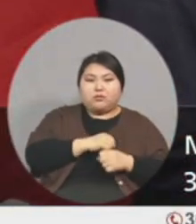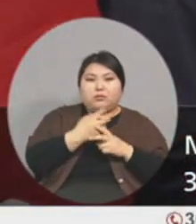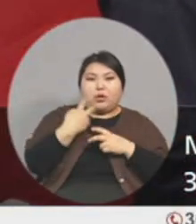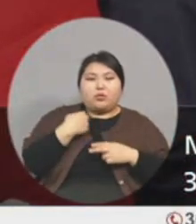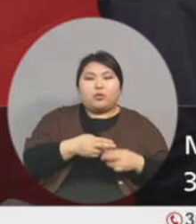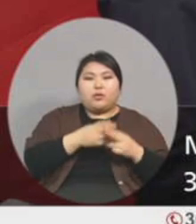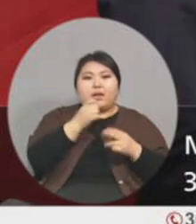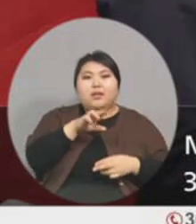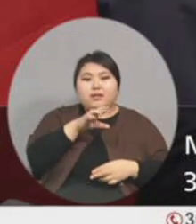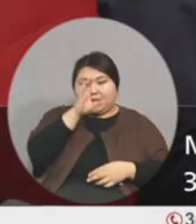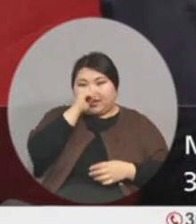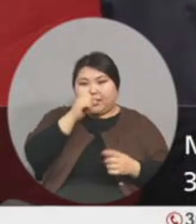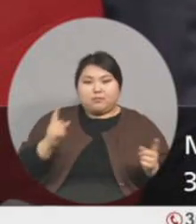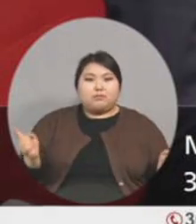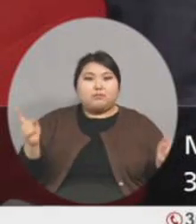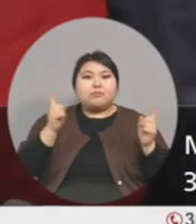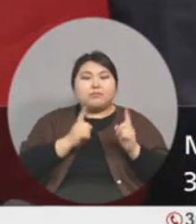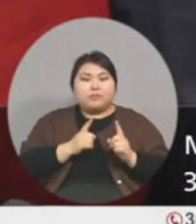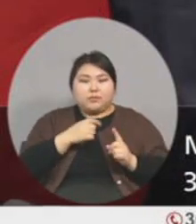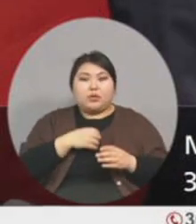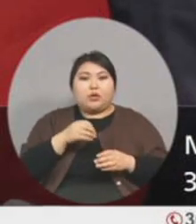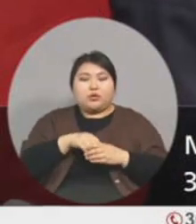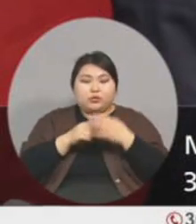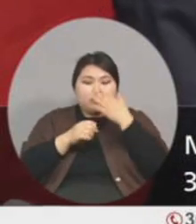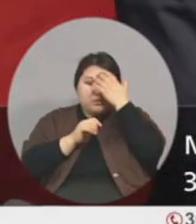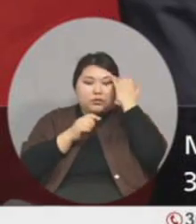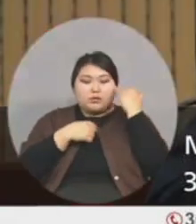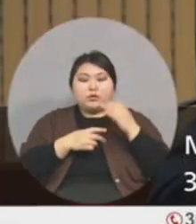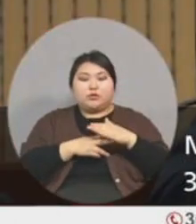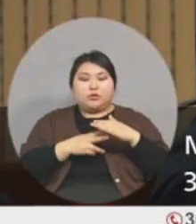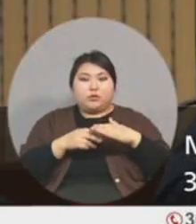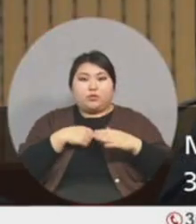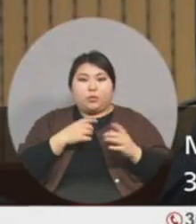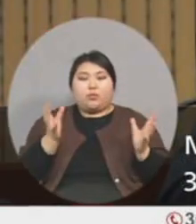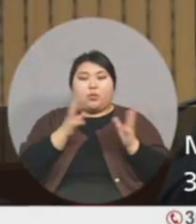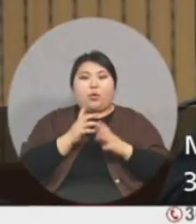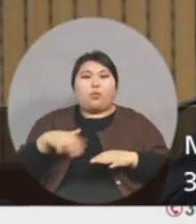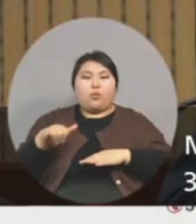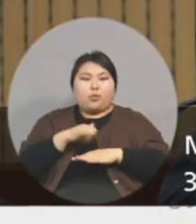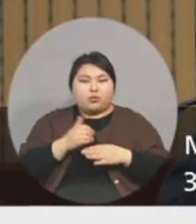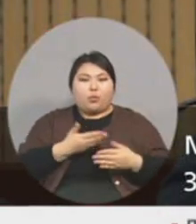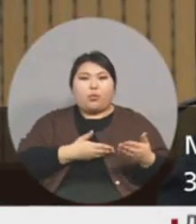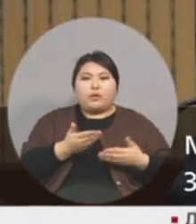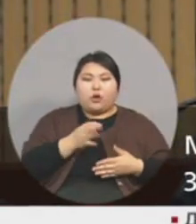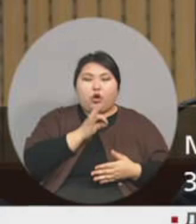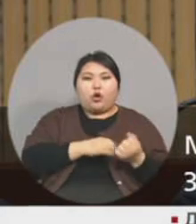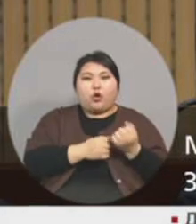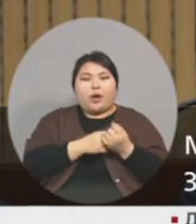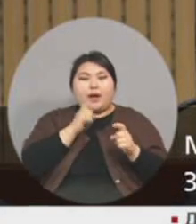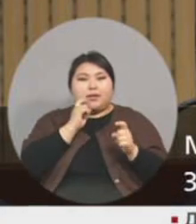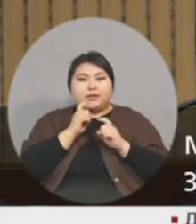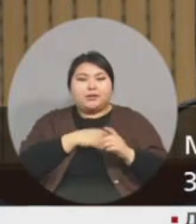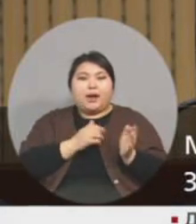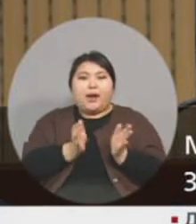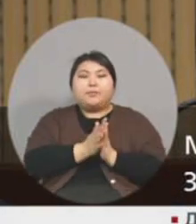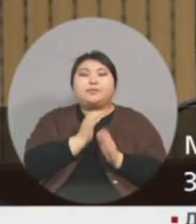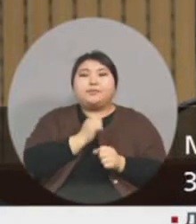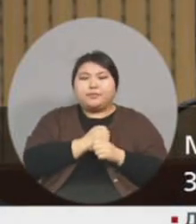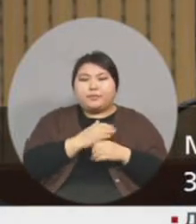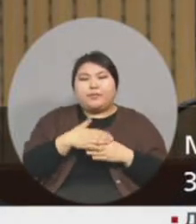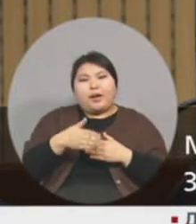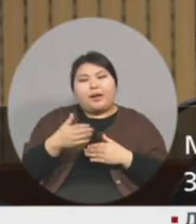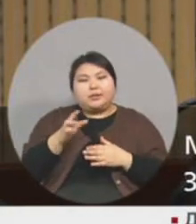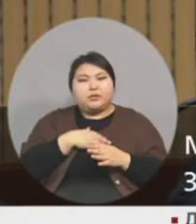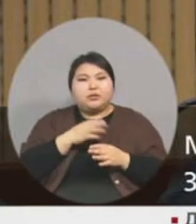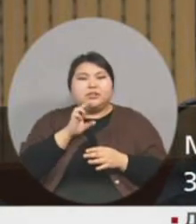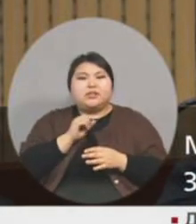туслах дэд сайд Вэлтон Эпнер даргалж оролцлоо. Дугуй ширээний уулзалтаар хоёр талын улс төр худалдаа хөрөнгө оруулалтын харилцаа болон хамтын ажиллагааны цаашдын